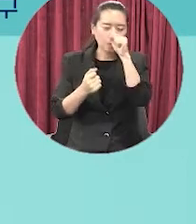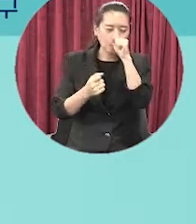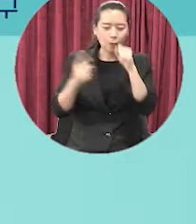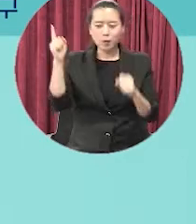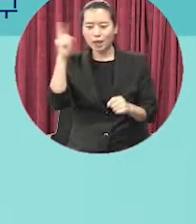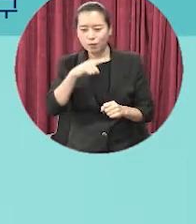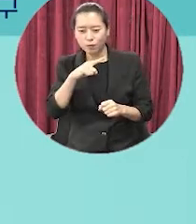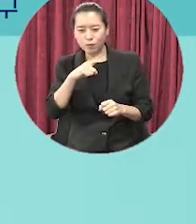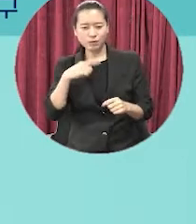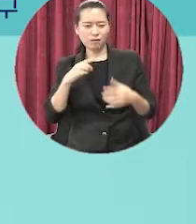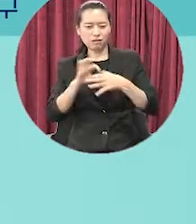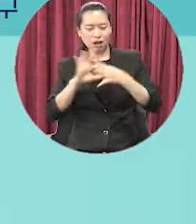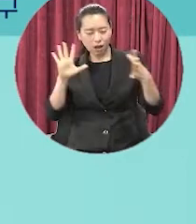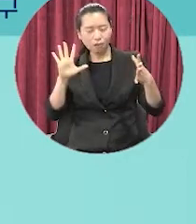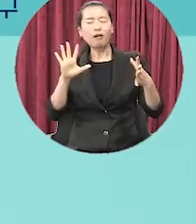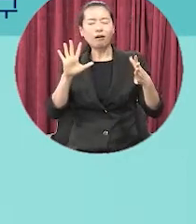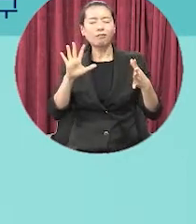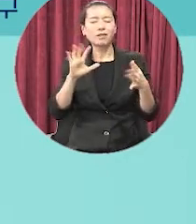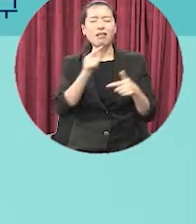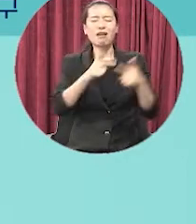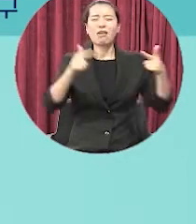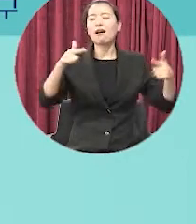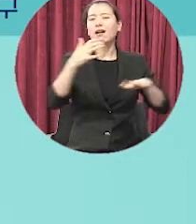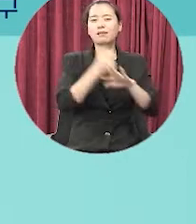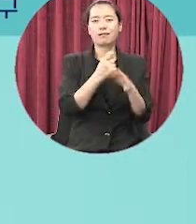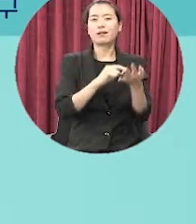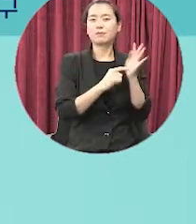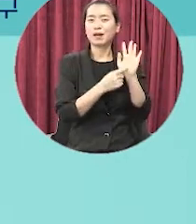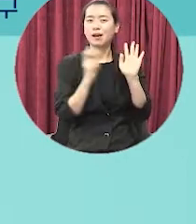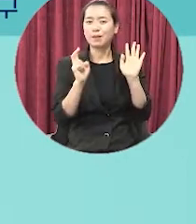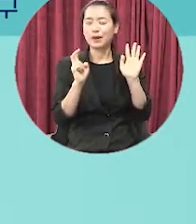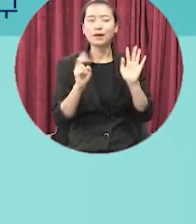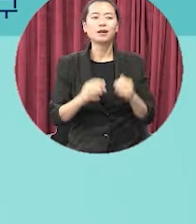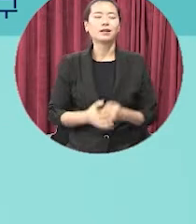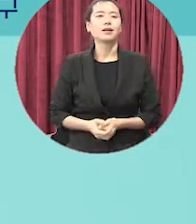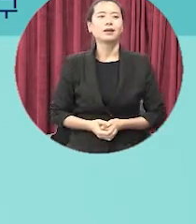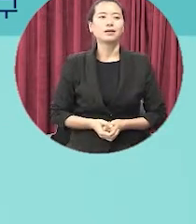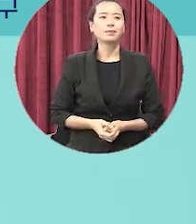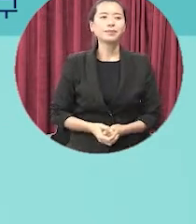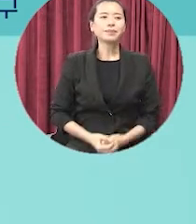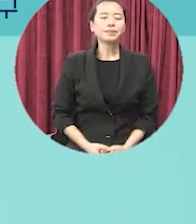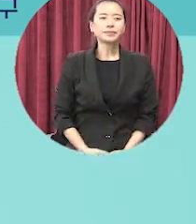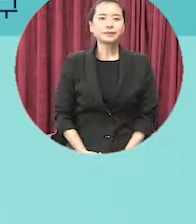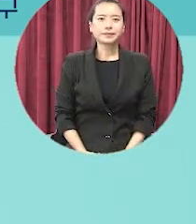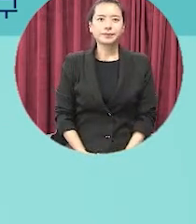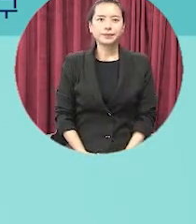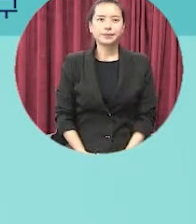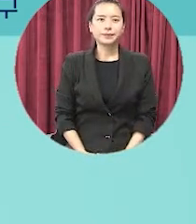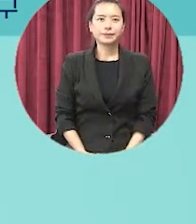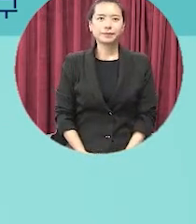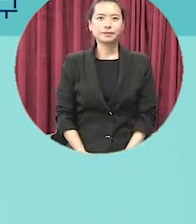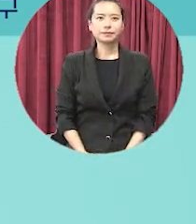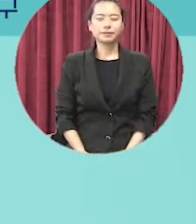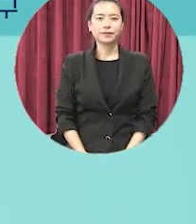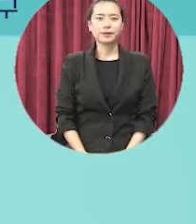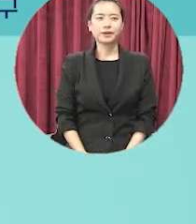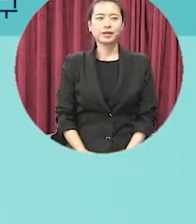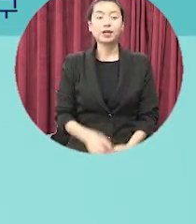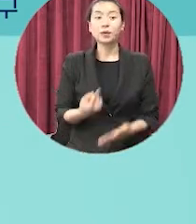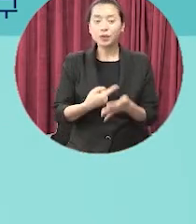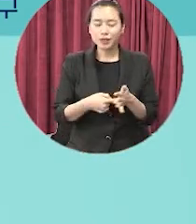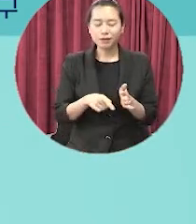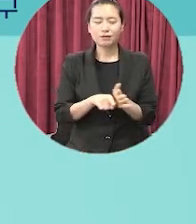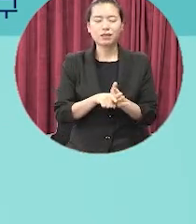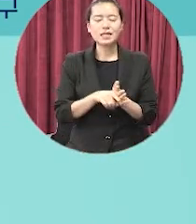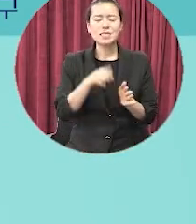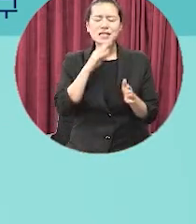나오게 하 하는 등 듣게 되겠죠 그래서 7 지는 이런 건데 그러면 이걸 우리가 가능하게 하기 위해서는 굉장히 많은 데이터가 있어야